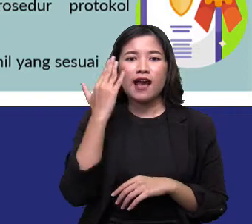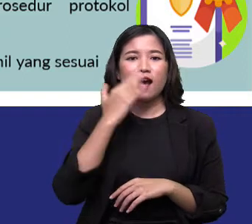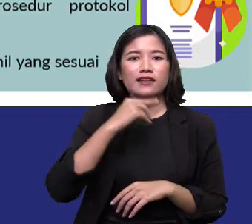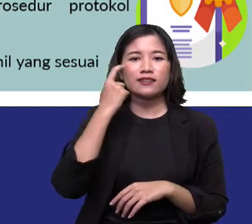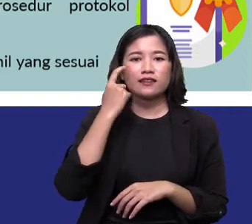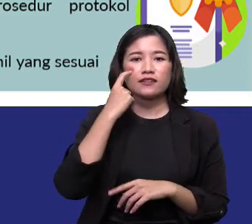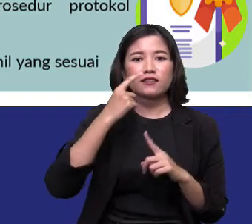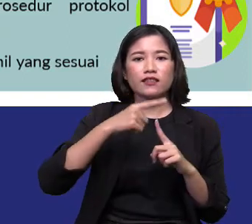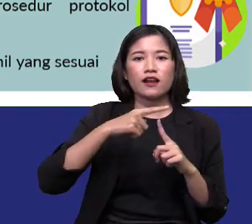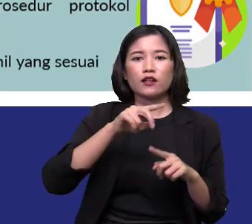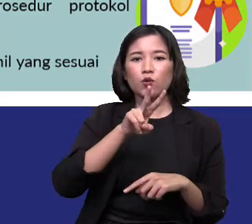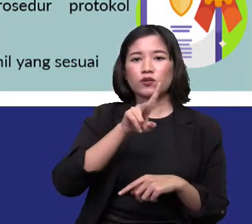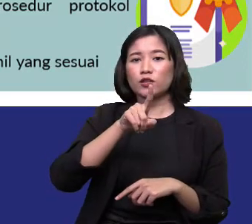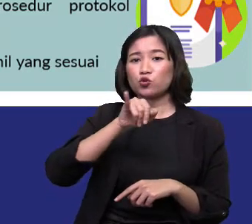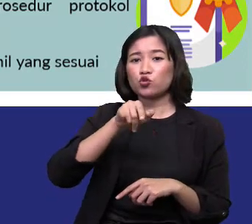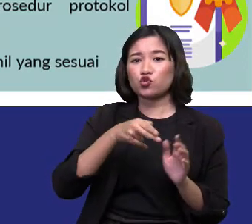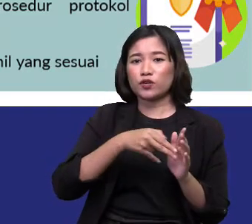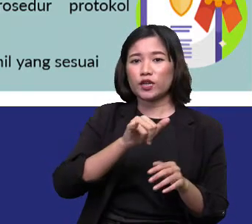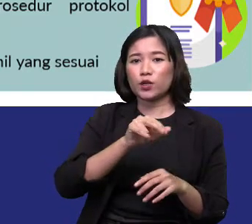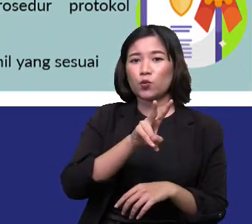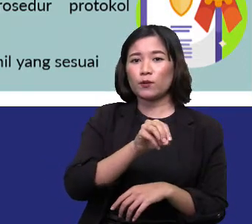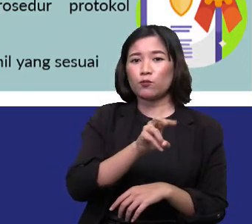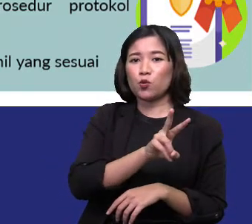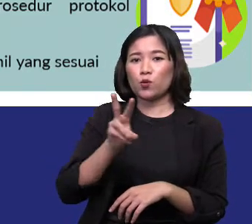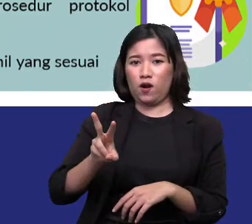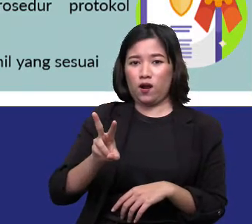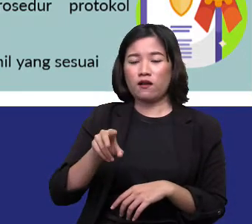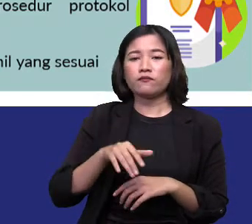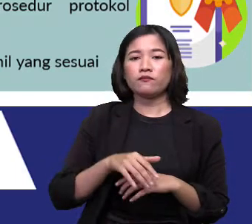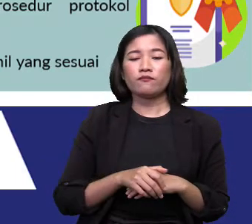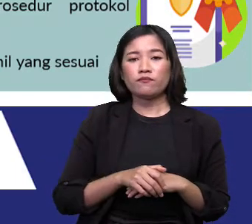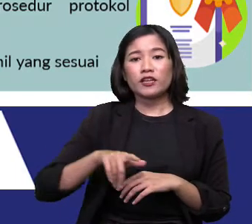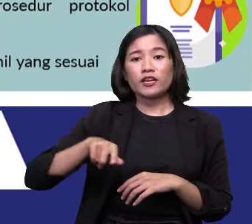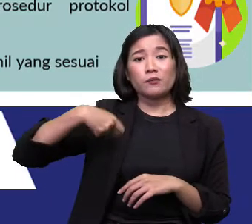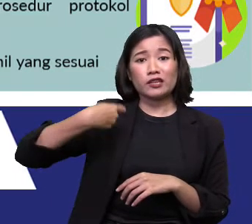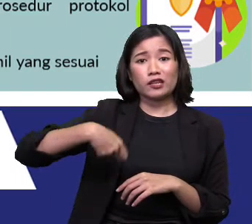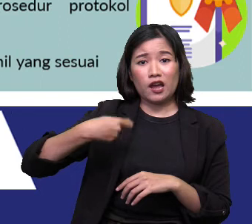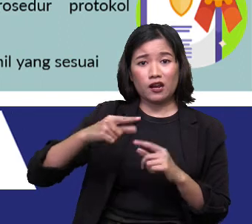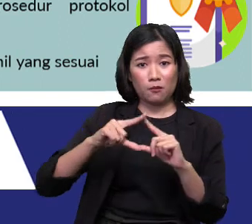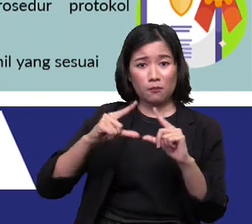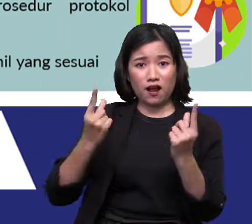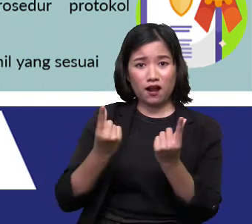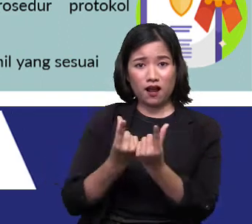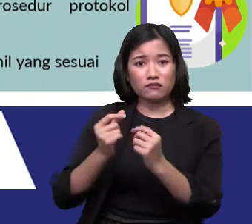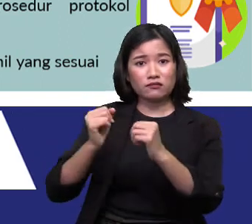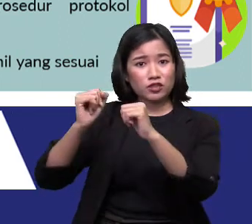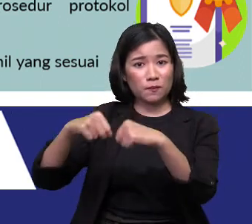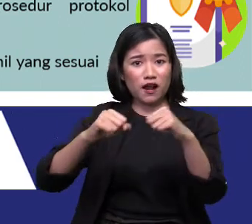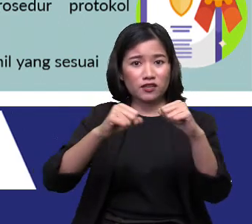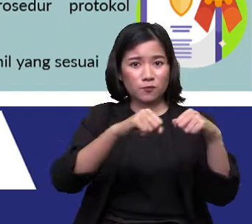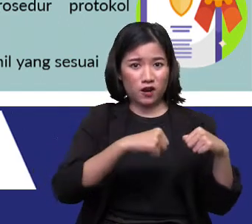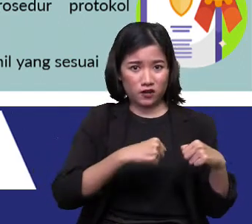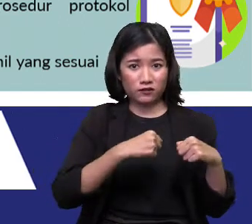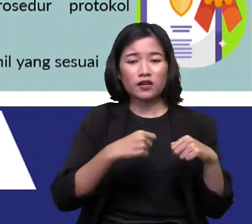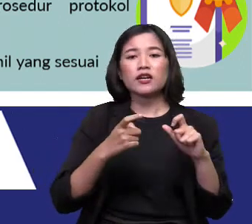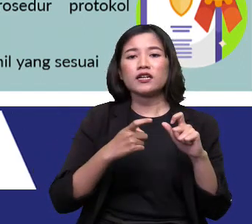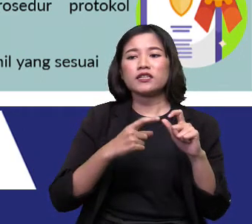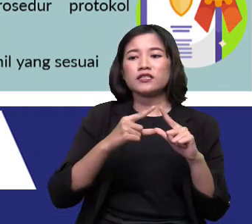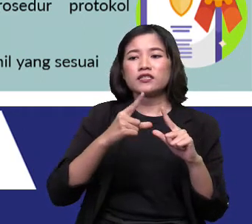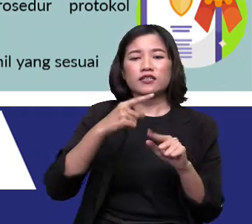21 Jun 2012 kesepakatan lintas kementerian dan lembaga maka Satgas coffee 19